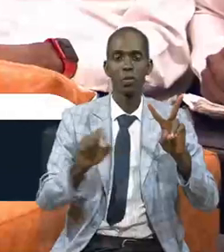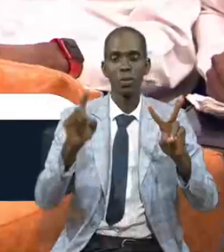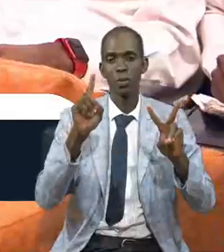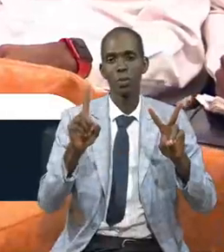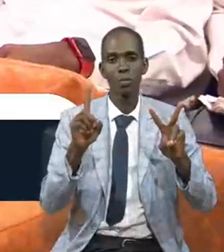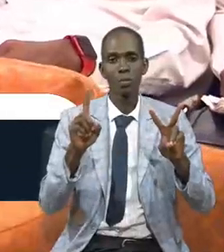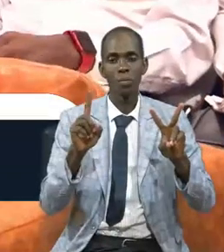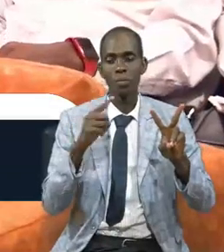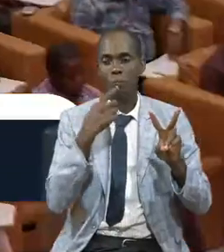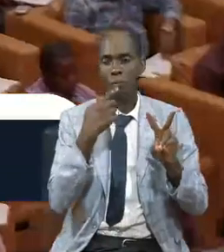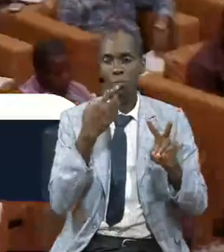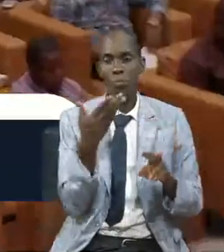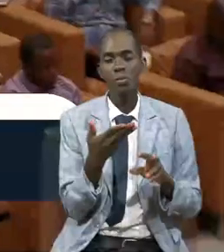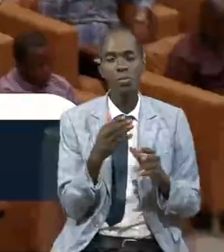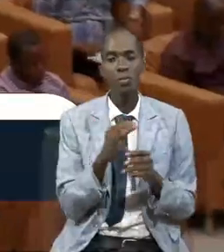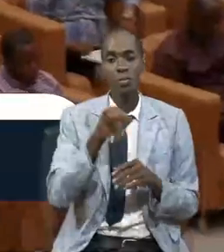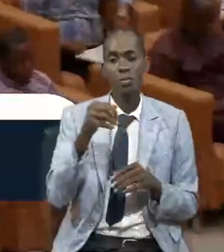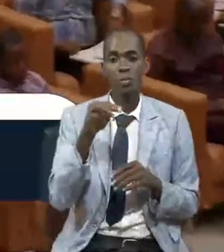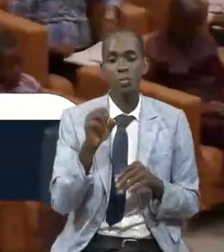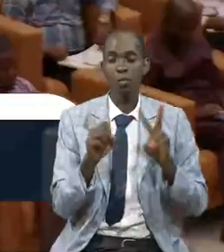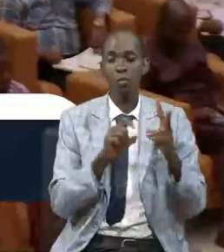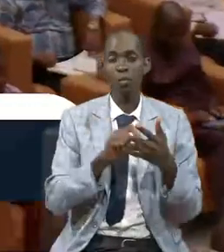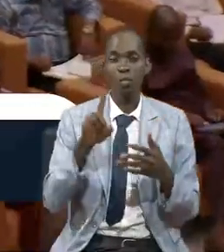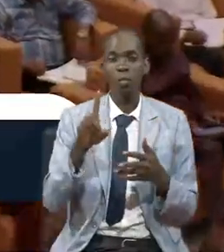1. Mes frères,